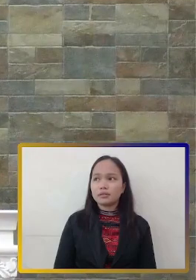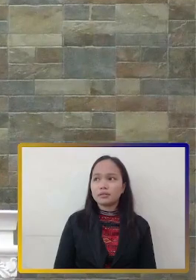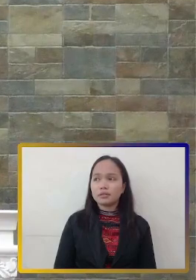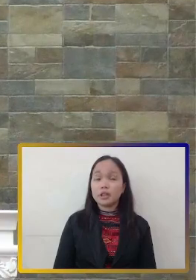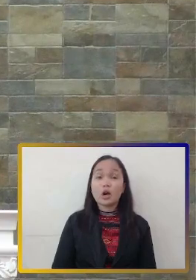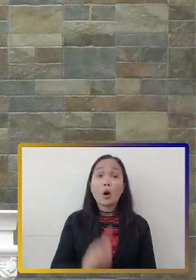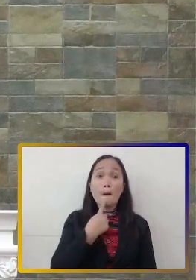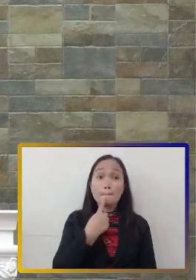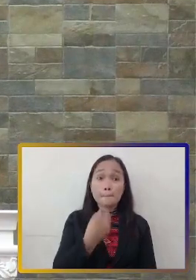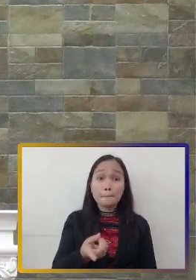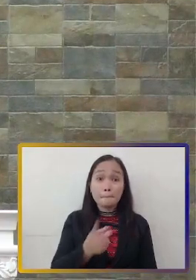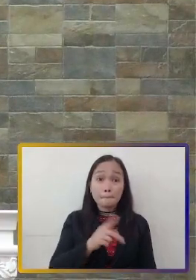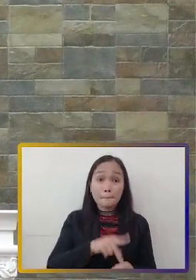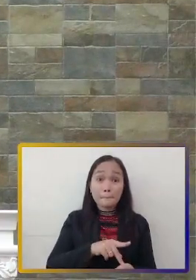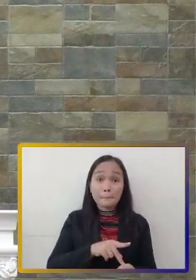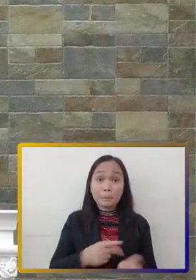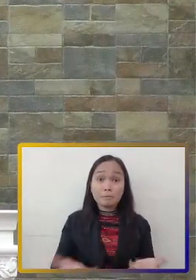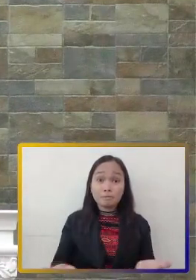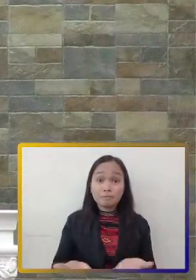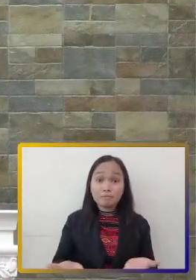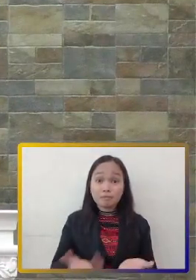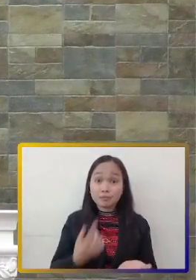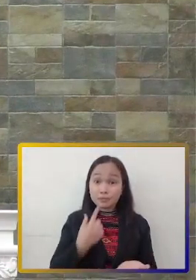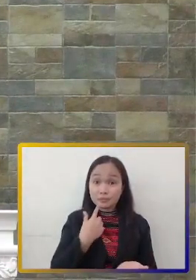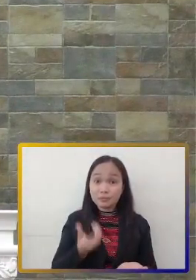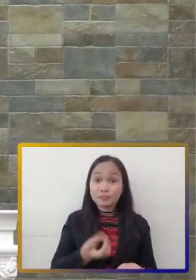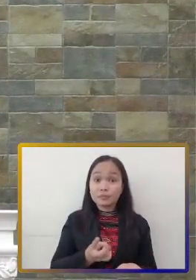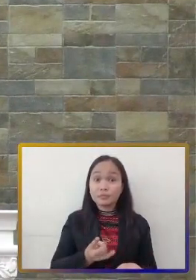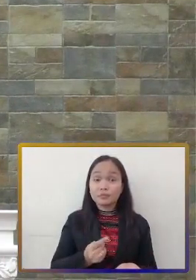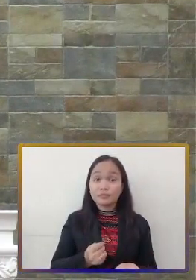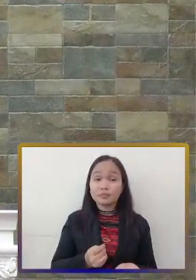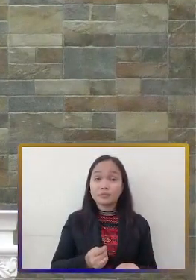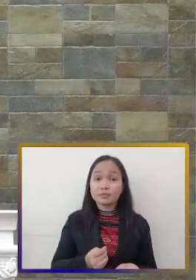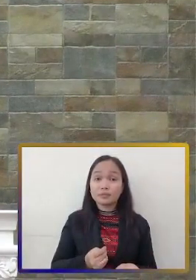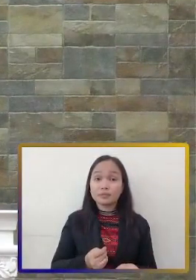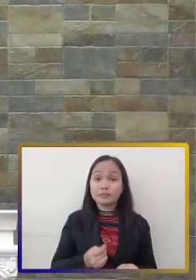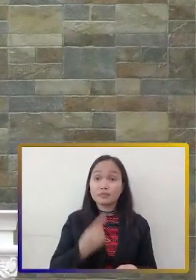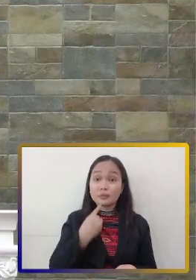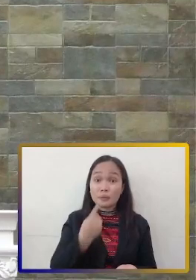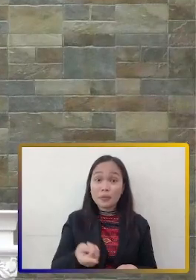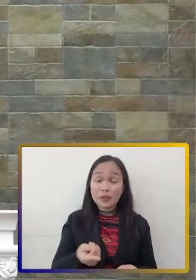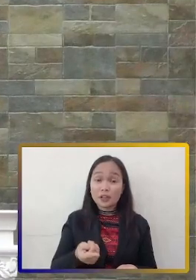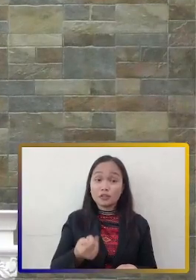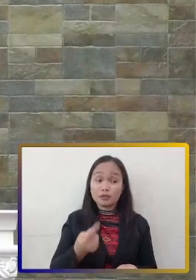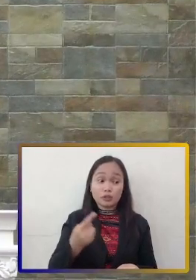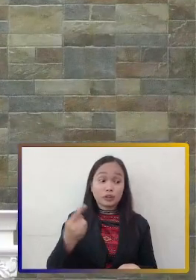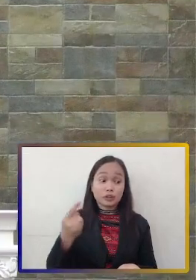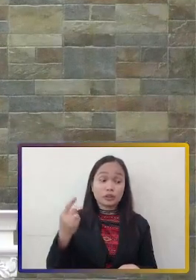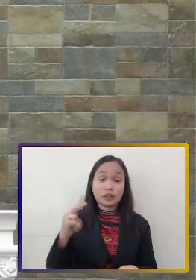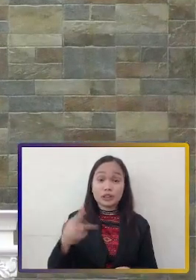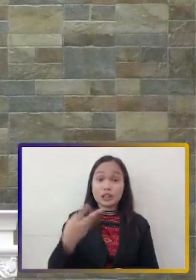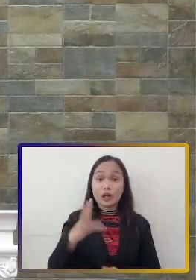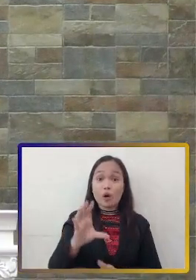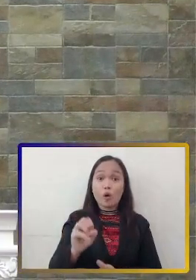Sabi ni Paul dito, kapatid, look at this. Let's go back to chapter 10 of the book of 2 Corinthians.